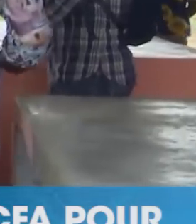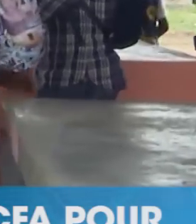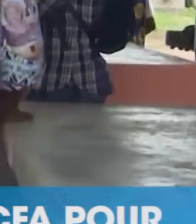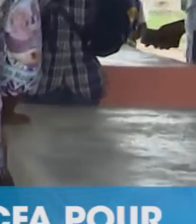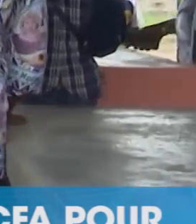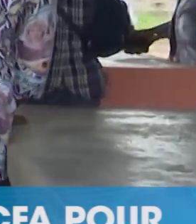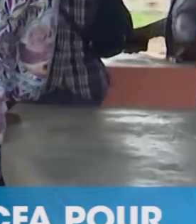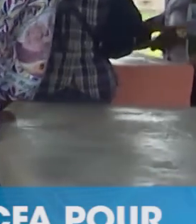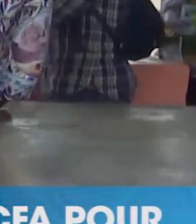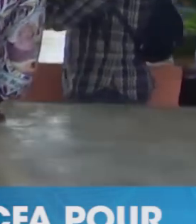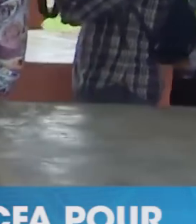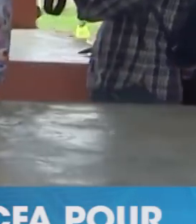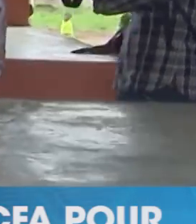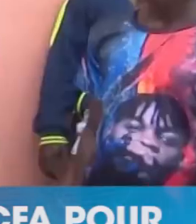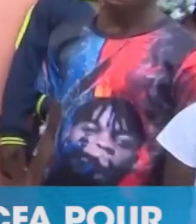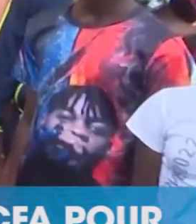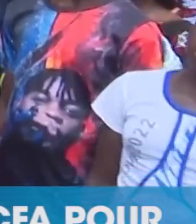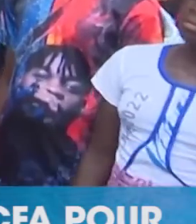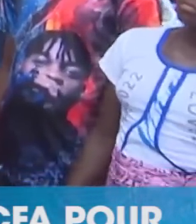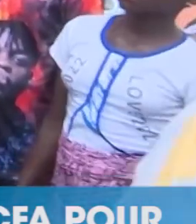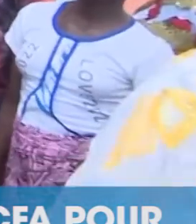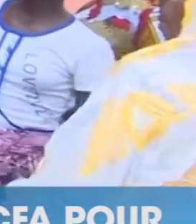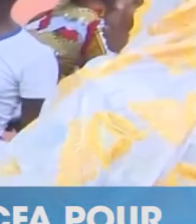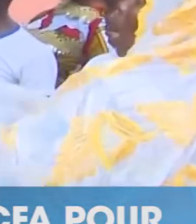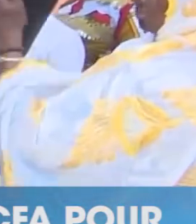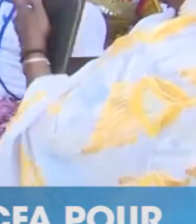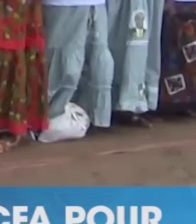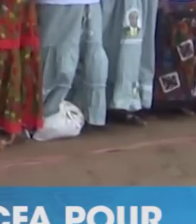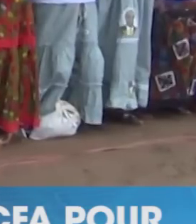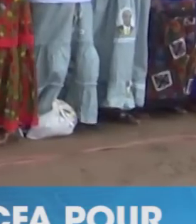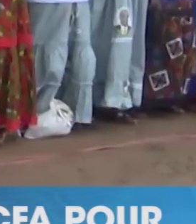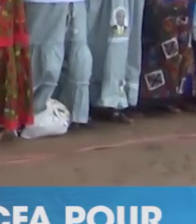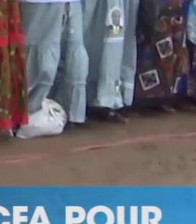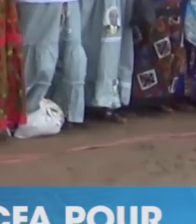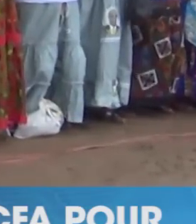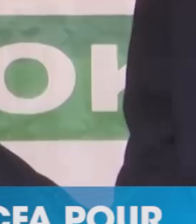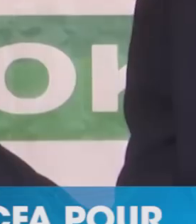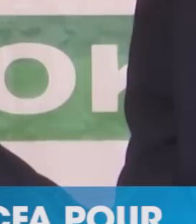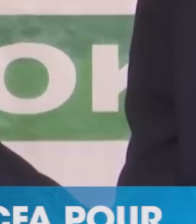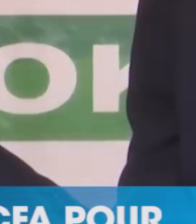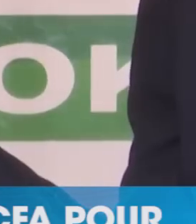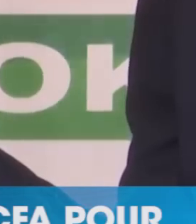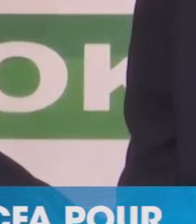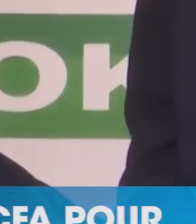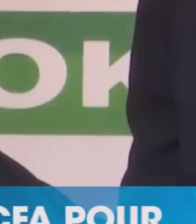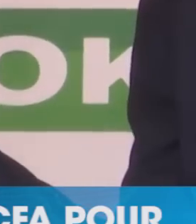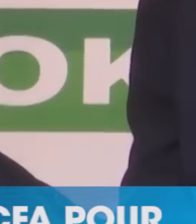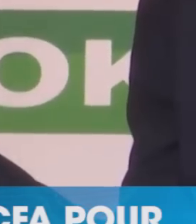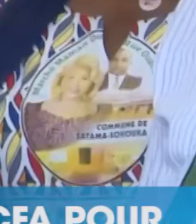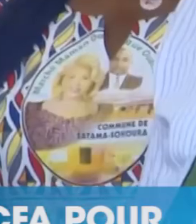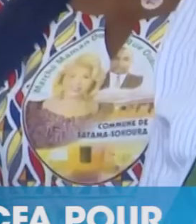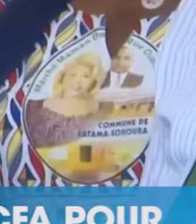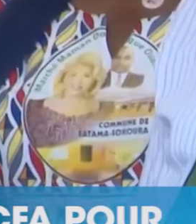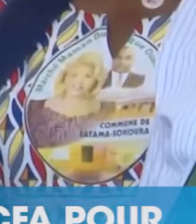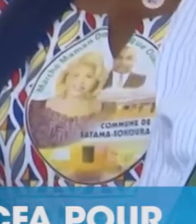reçu des chèques FAFSI, le fonds d'appui aux femmes de Côte d'Ivoire, 100 millions de francs CFA pour soutenir